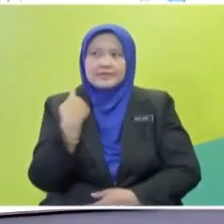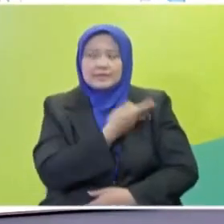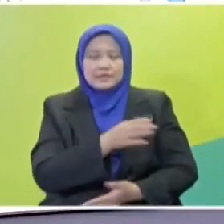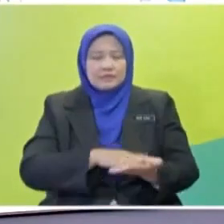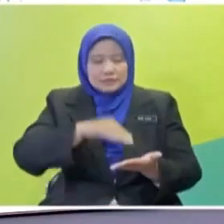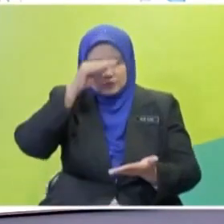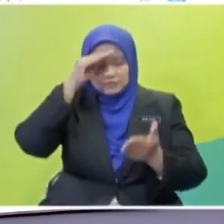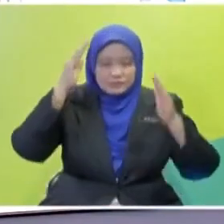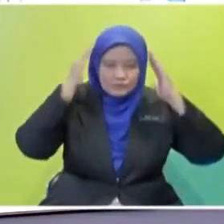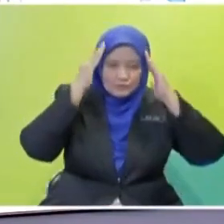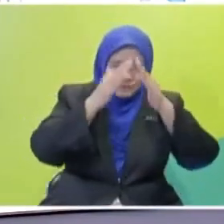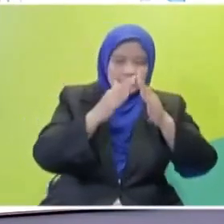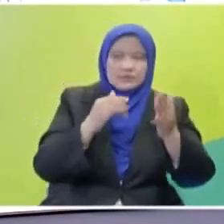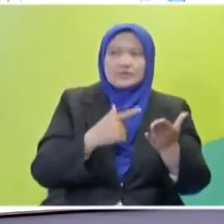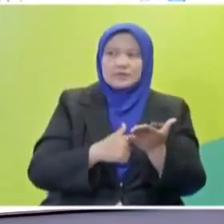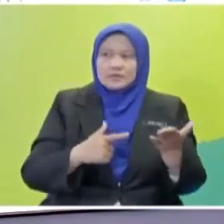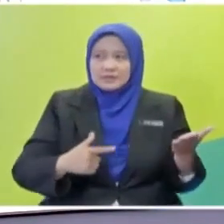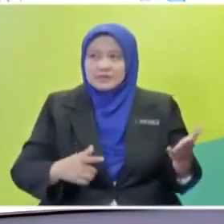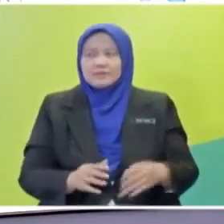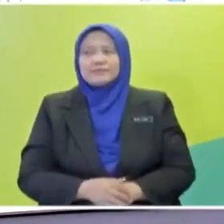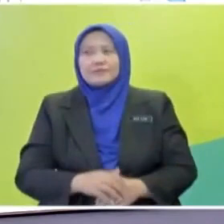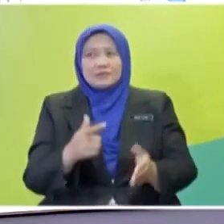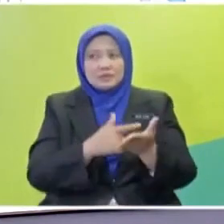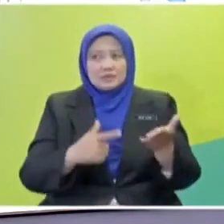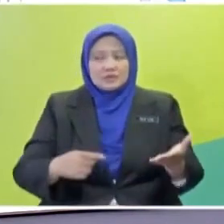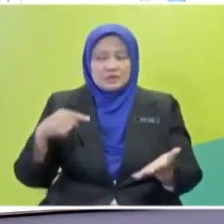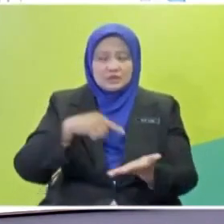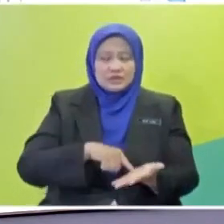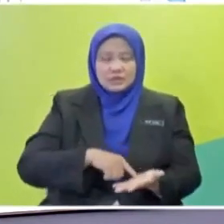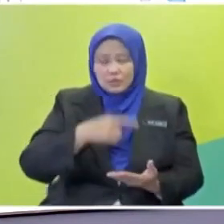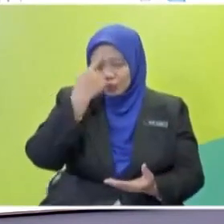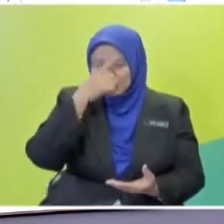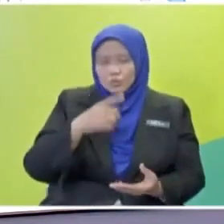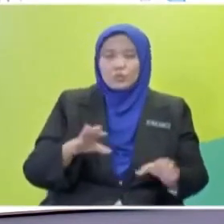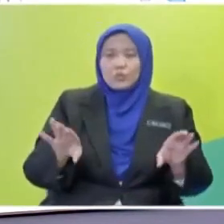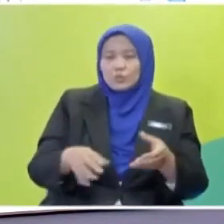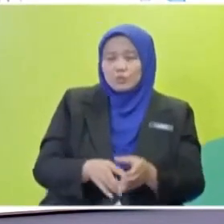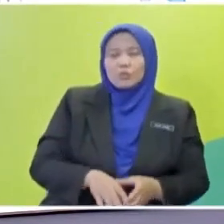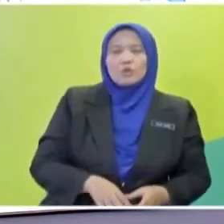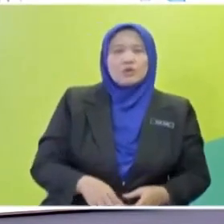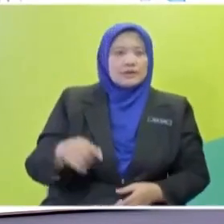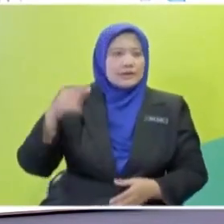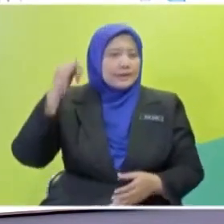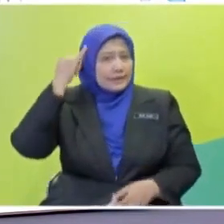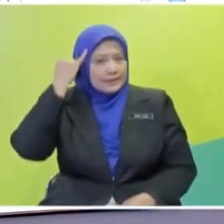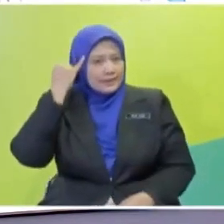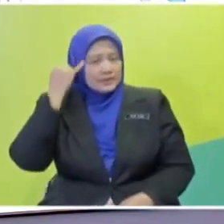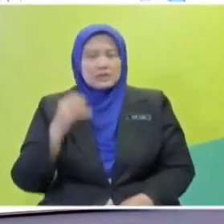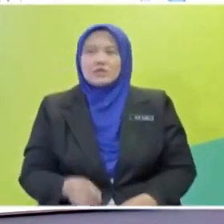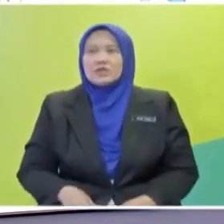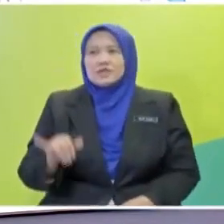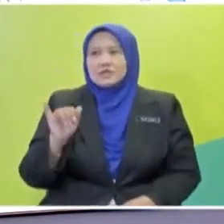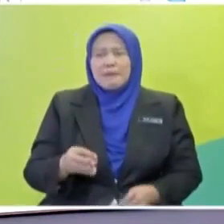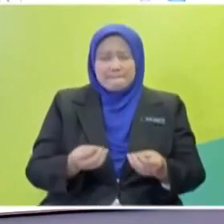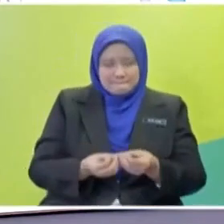pada lakaran. Ingat, lakaran tu ialah lahirnya idea kita. Idea tu pelbagai. Bila pelbagai, kita kena lihat semula